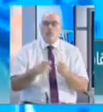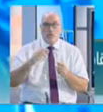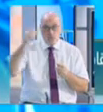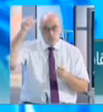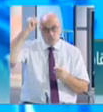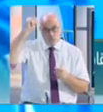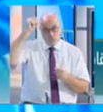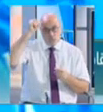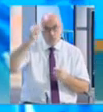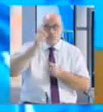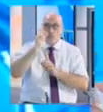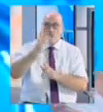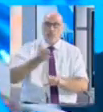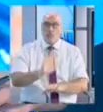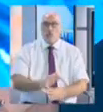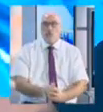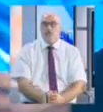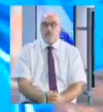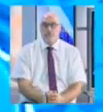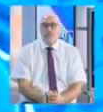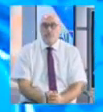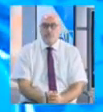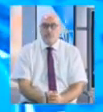على أرواح الشهداء الأبرار.